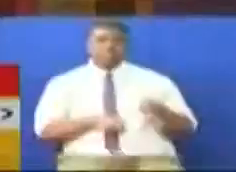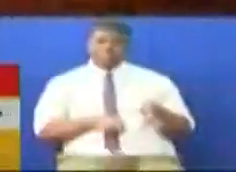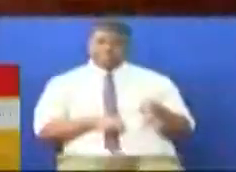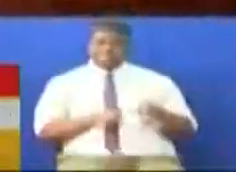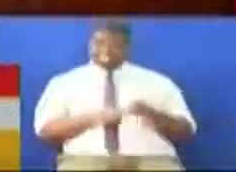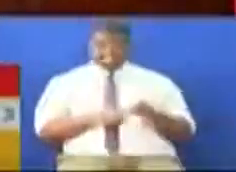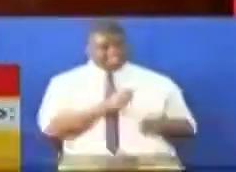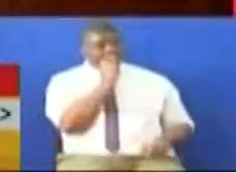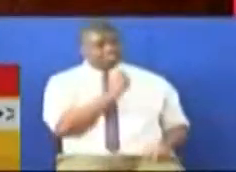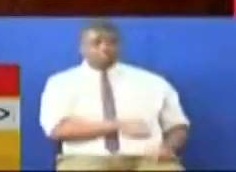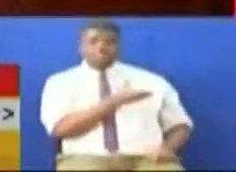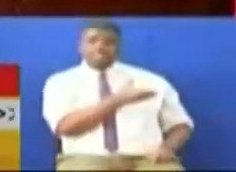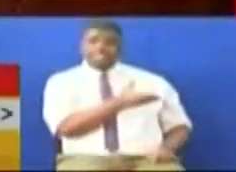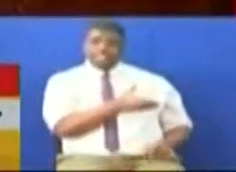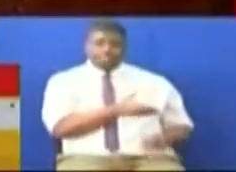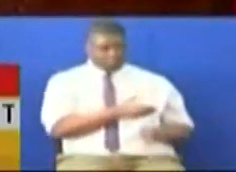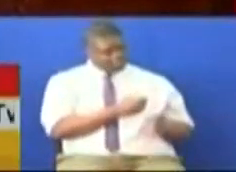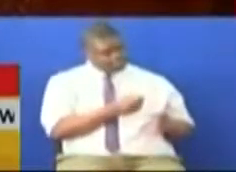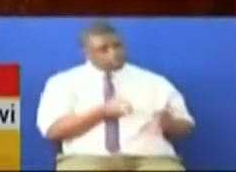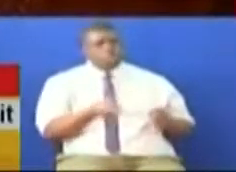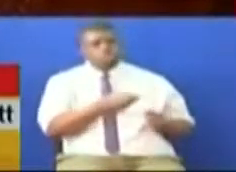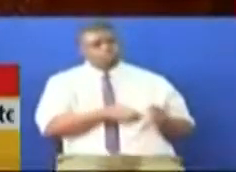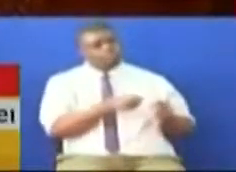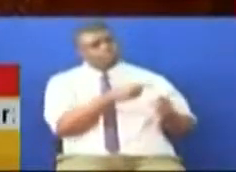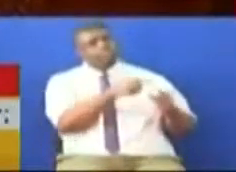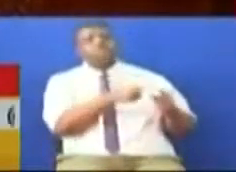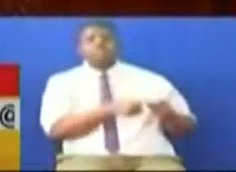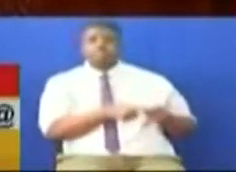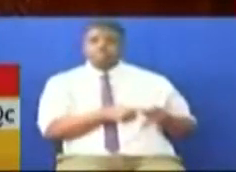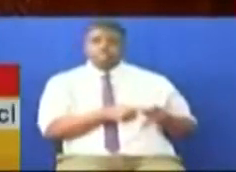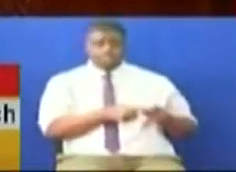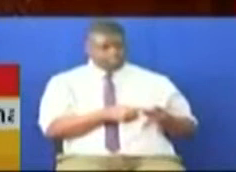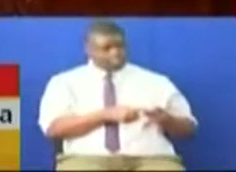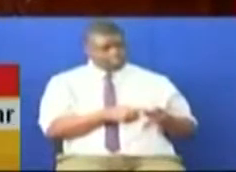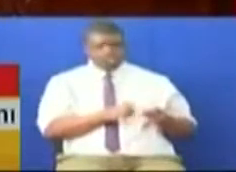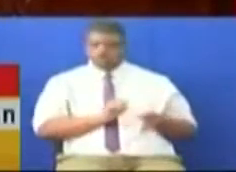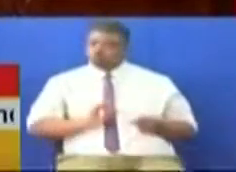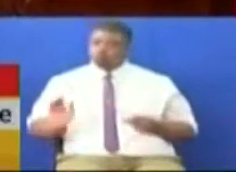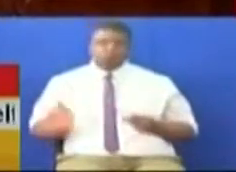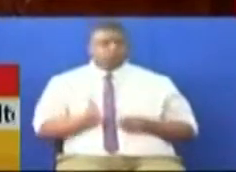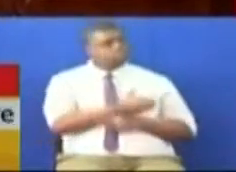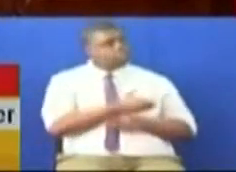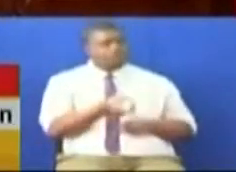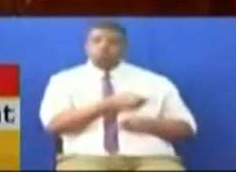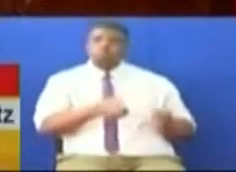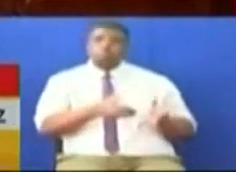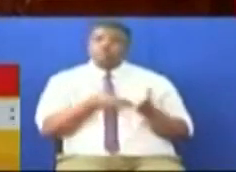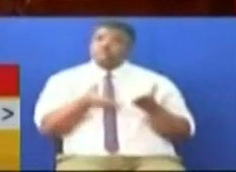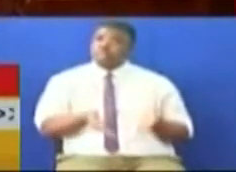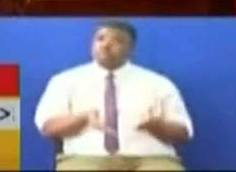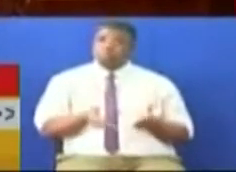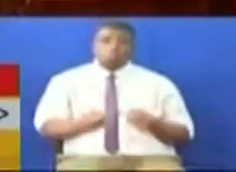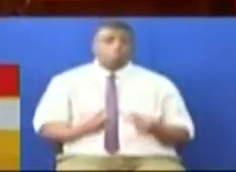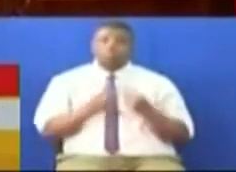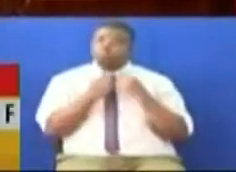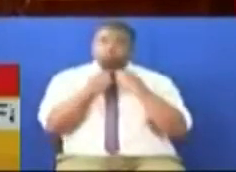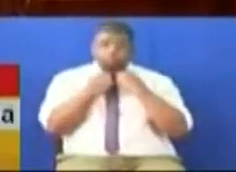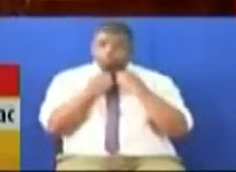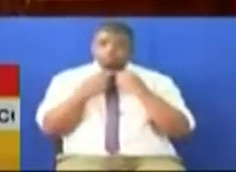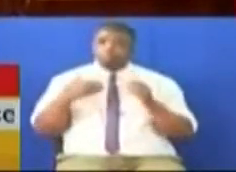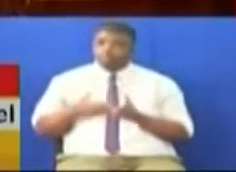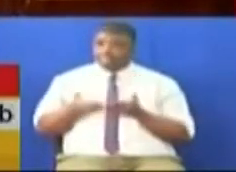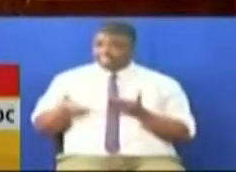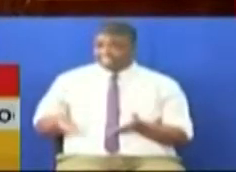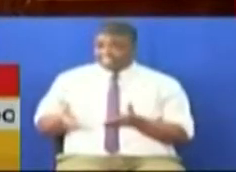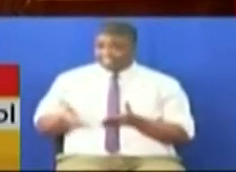mikopo ambayo walikopa mheshimiwa speaker, walikopa mikopo miwili, lakini walishindwa kurejesha ile mikopo, na mpaka sasa hivi mikopo ile imeanza kulipwa kwa